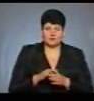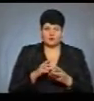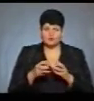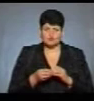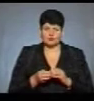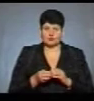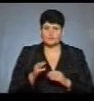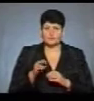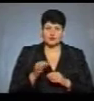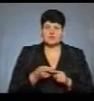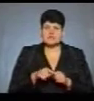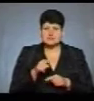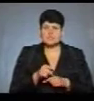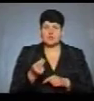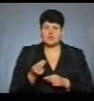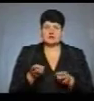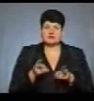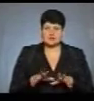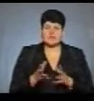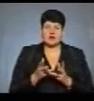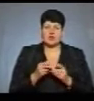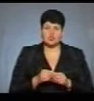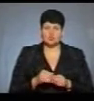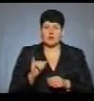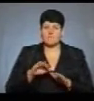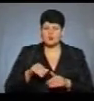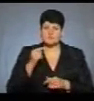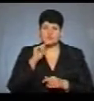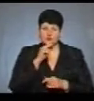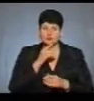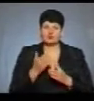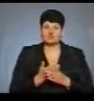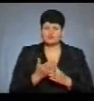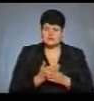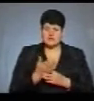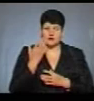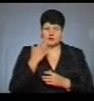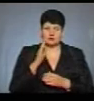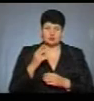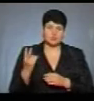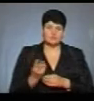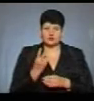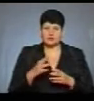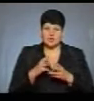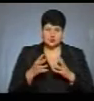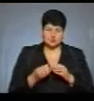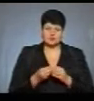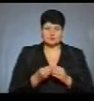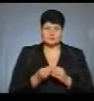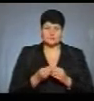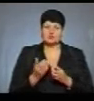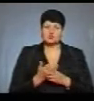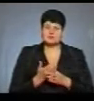то ці кошти лишаються на рахунку і потім зекономлено субсидії, тобто коли прийде двійна сума, подвійна сума